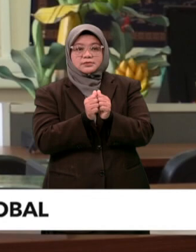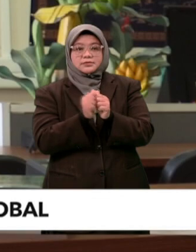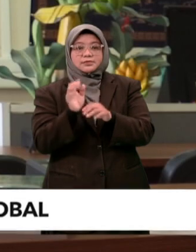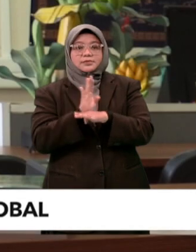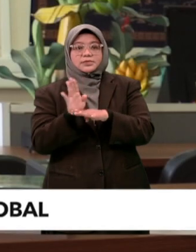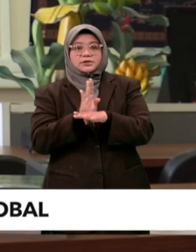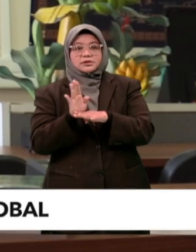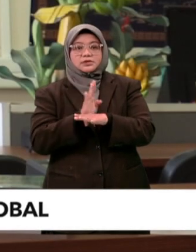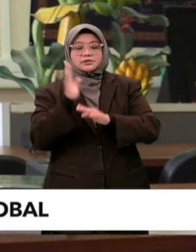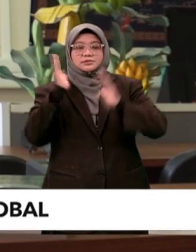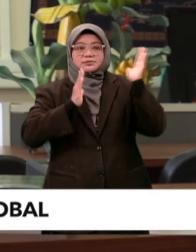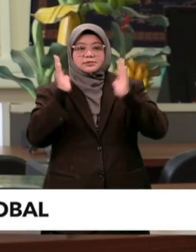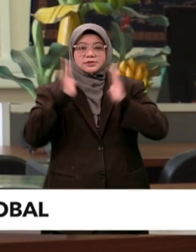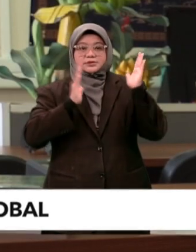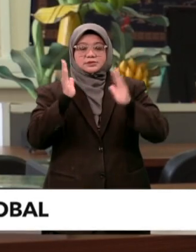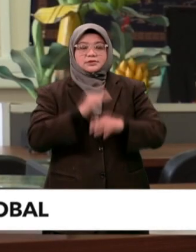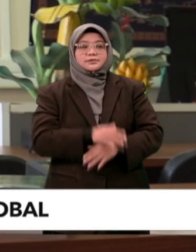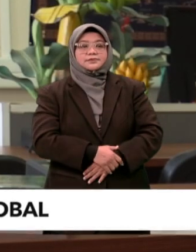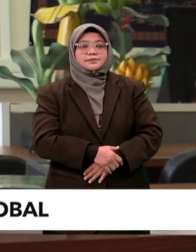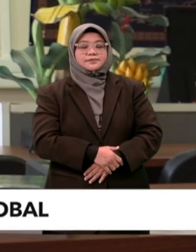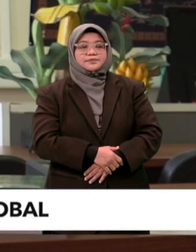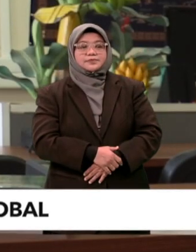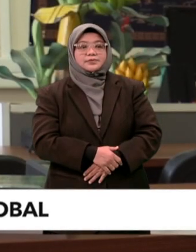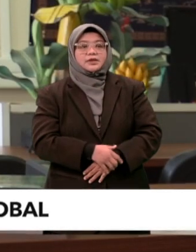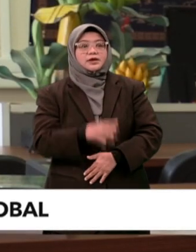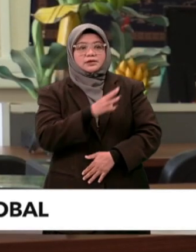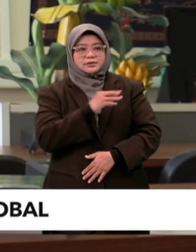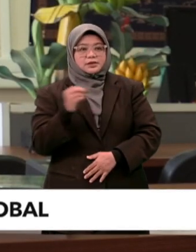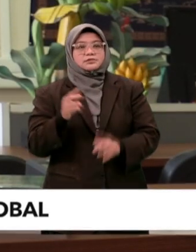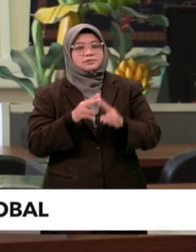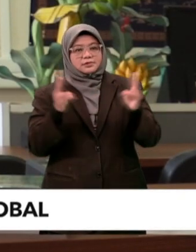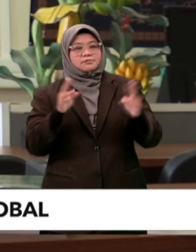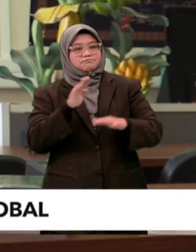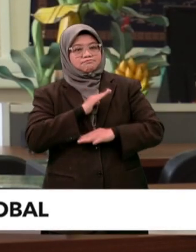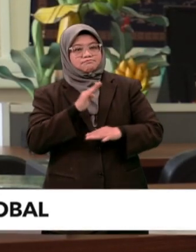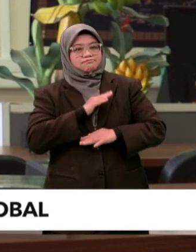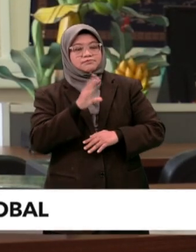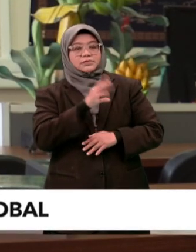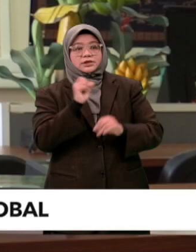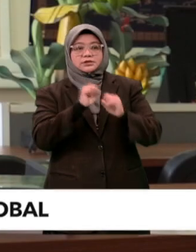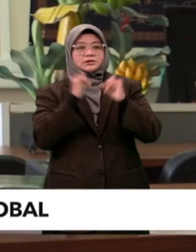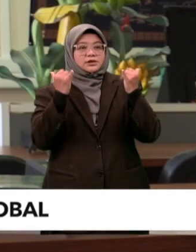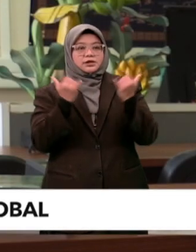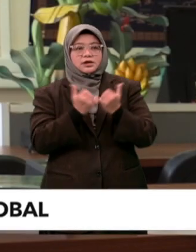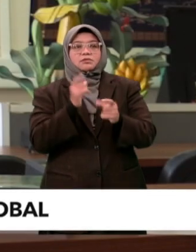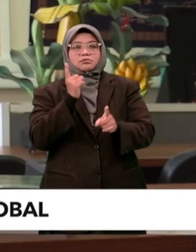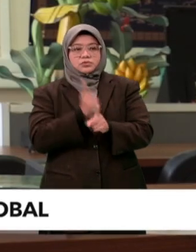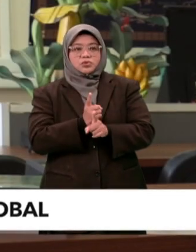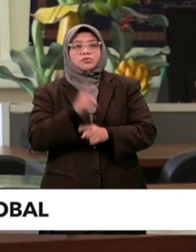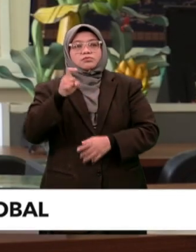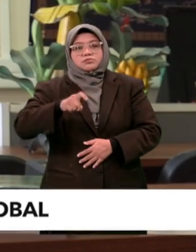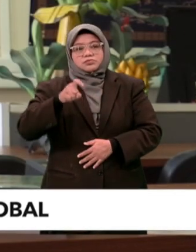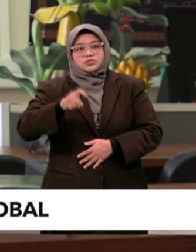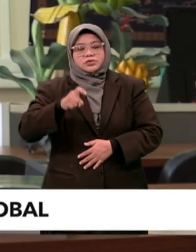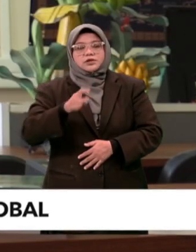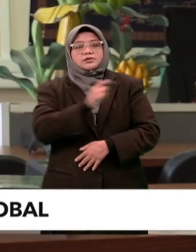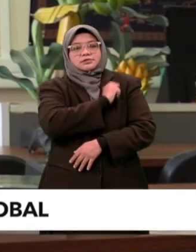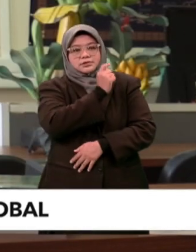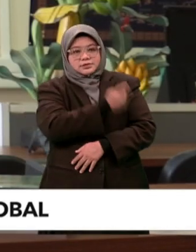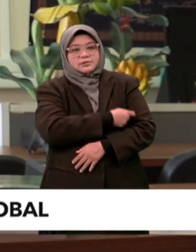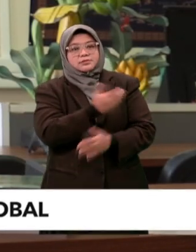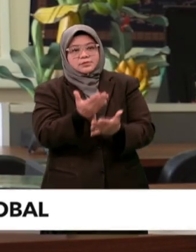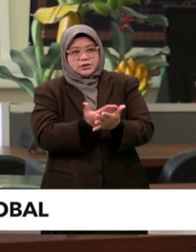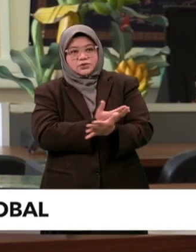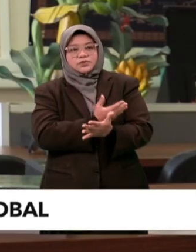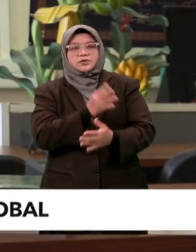dengan Malaysia mereka itu sangat puas dan Syarikat itu sungguh memerlukan tenaga baru